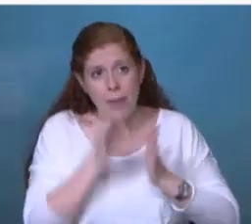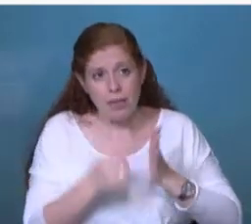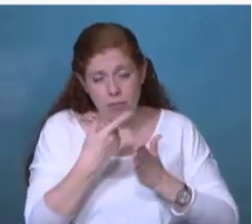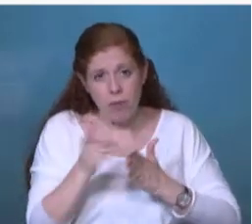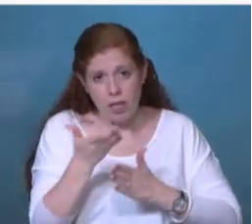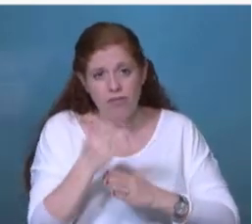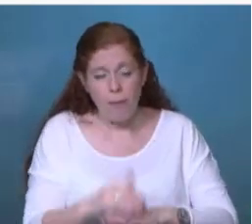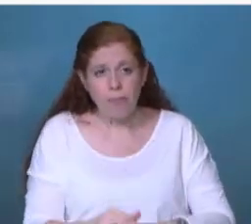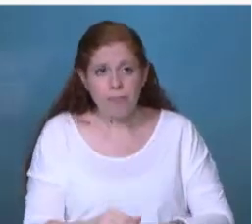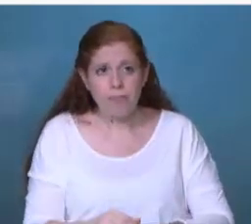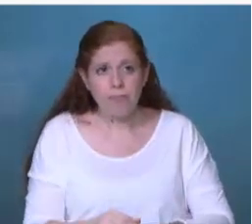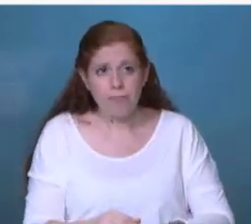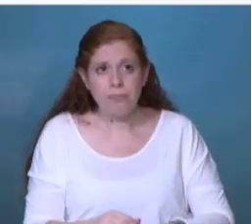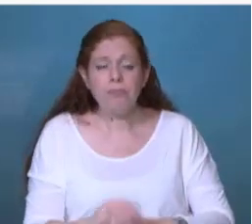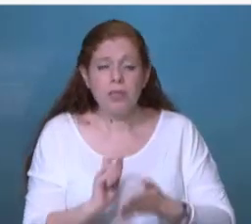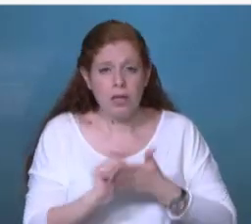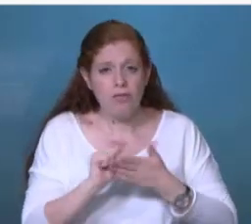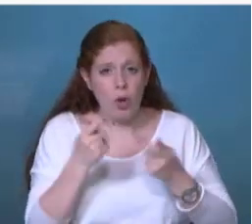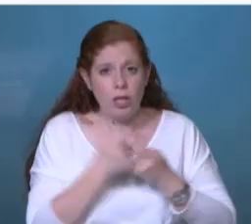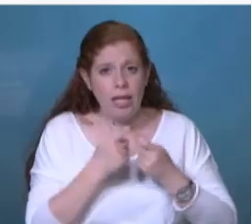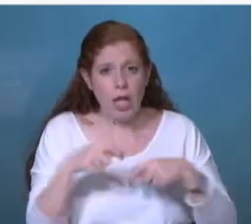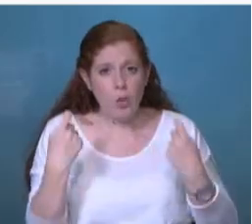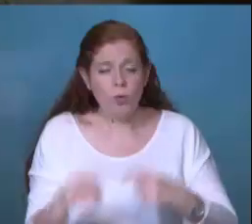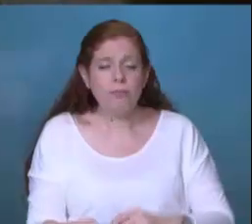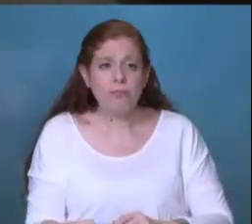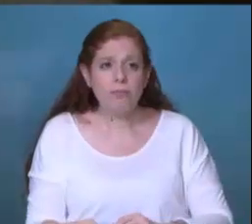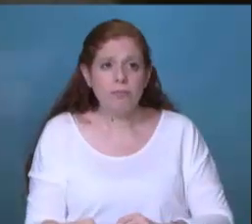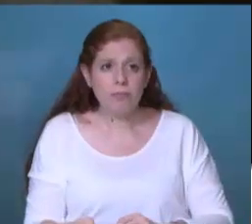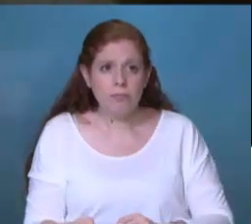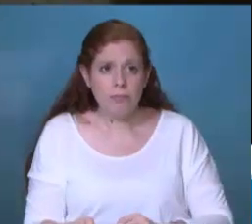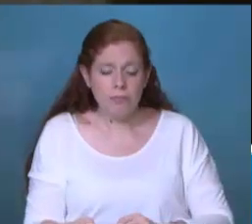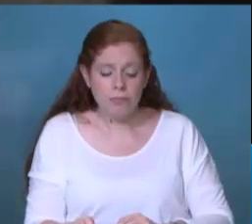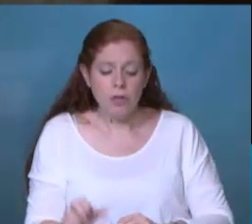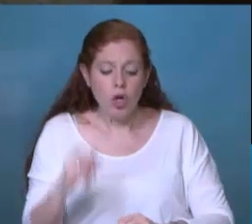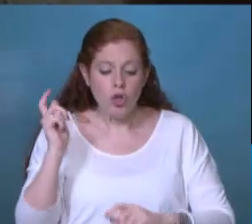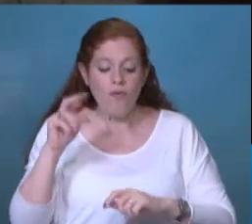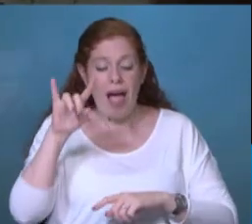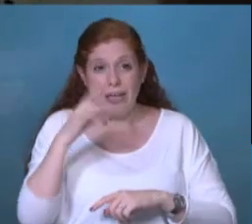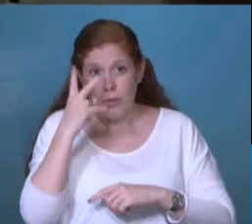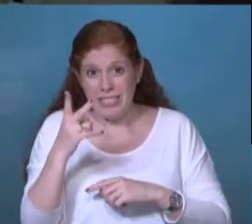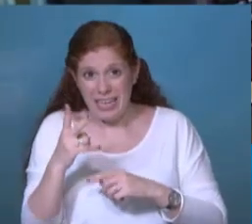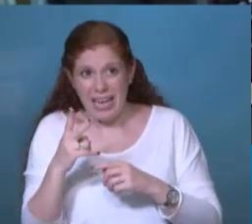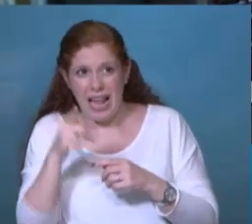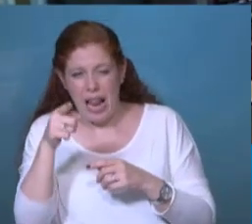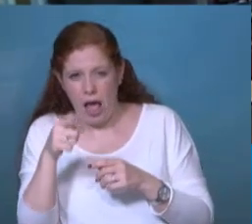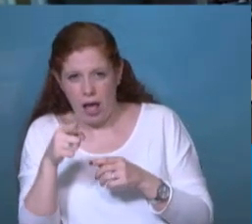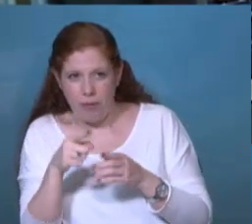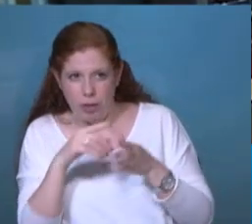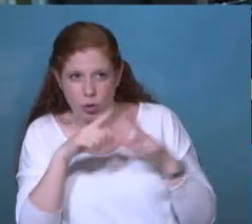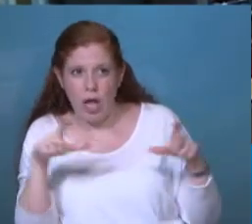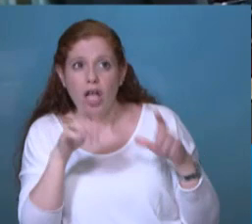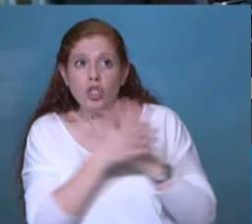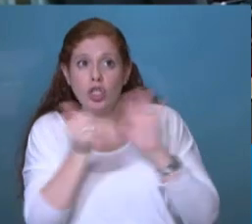של לירן חוג'אינוף, כתבנו לענייני חינוך. טוב, חגית, בוא נסתכל על התלוש שלך. בעוזת מורה, נכון? נכון. 16 שנות